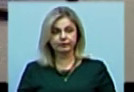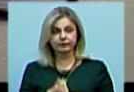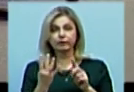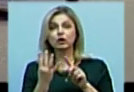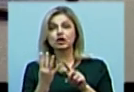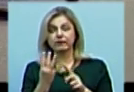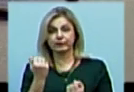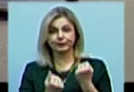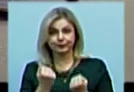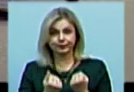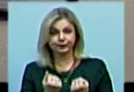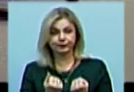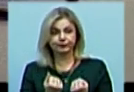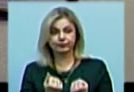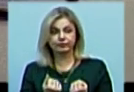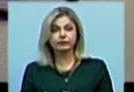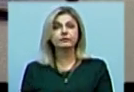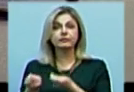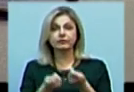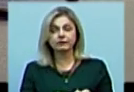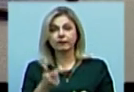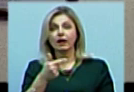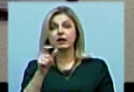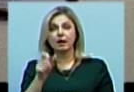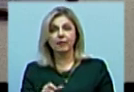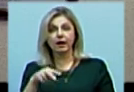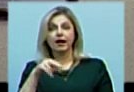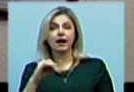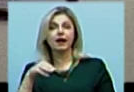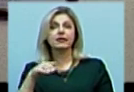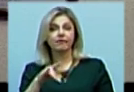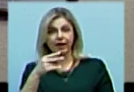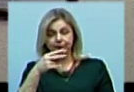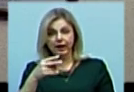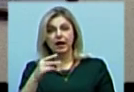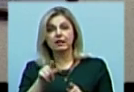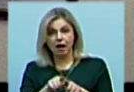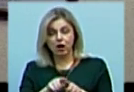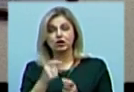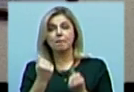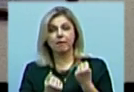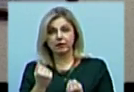Четвертий транспортний засіб завозився громадянином Литви, також транспортні засоби